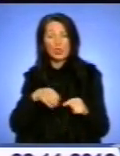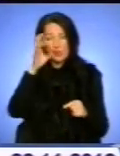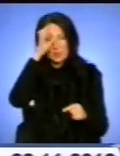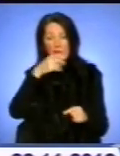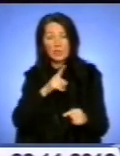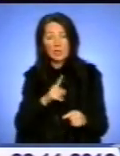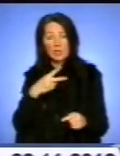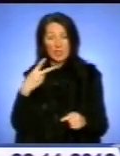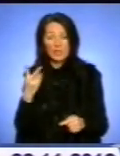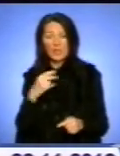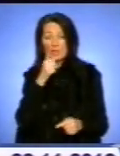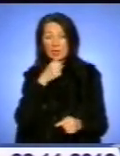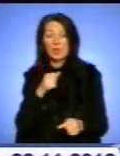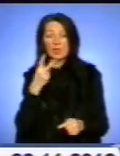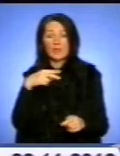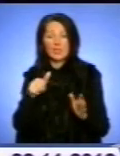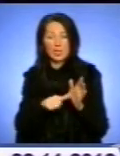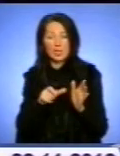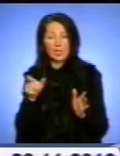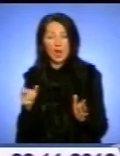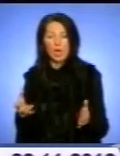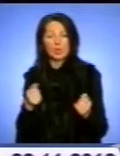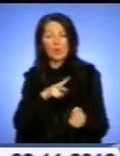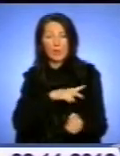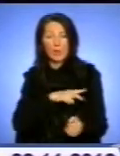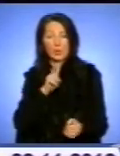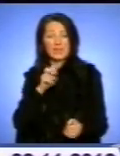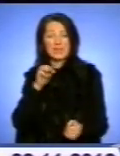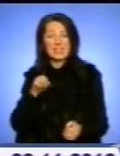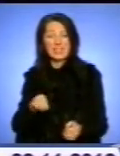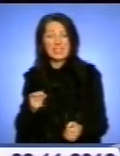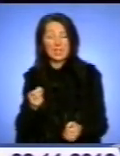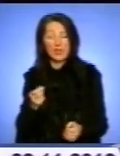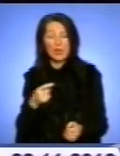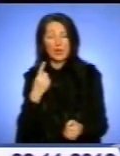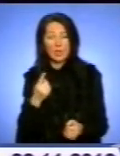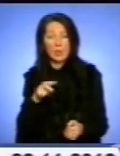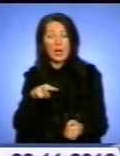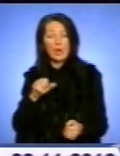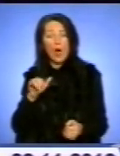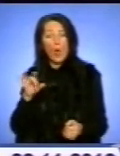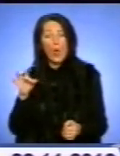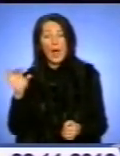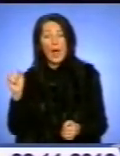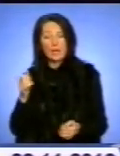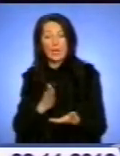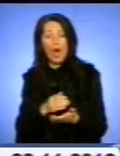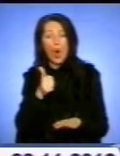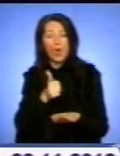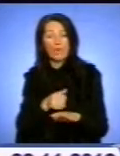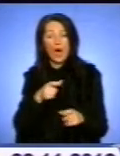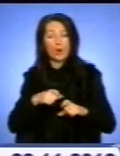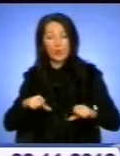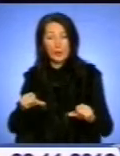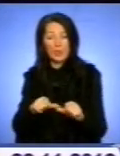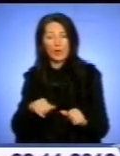рік. 26 лауреатів отримали премію у 200 тисяч гривень. Одним з лауреатів став голова Комітету Верховної Ради України з